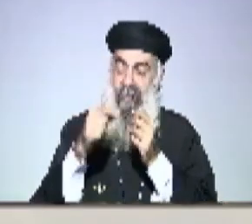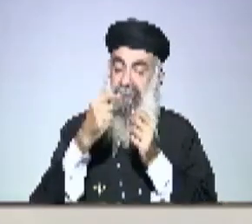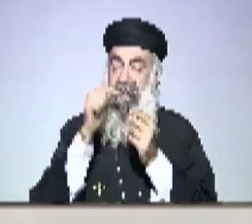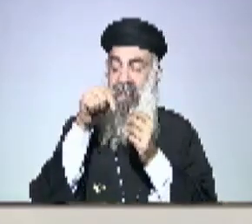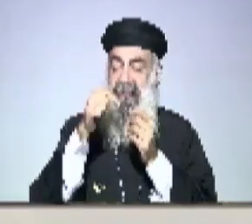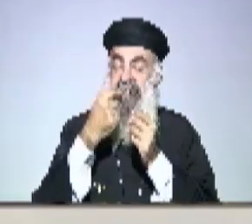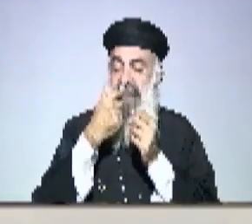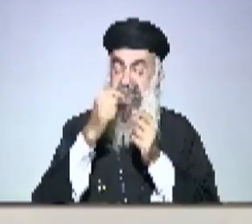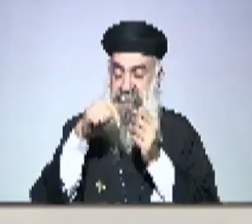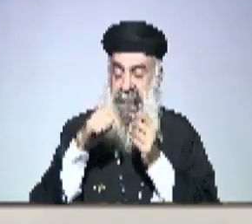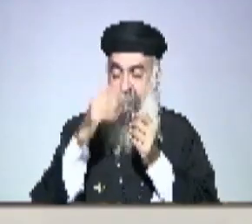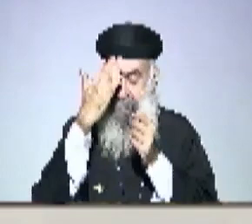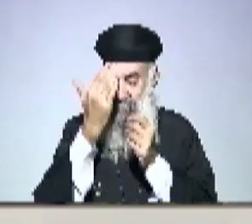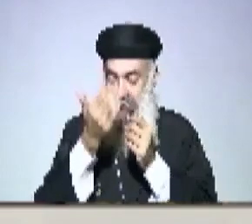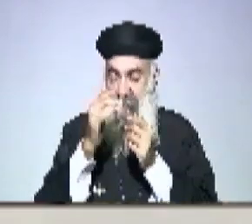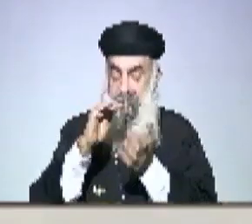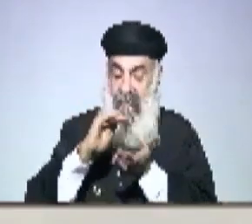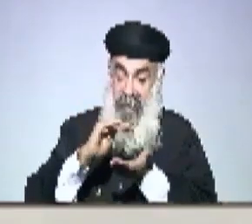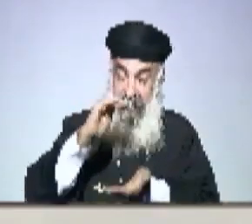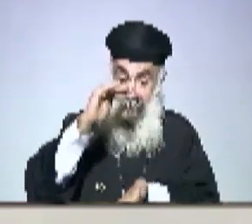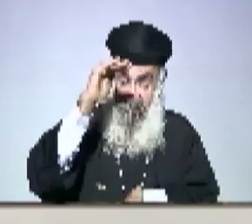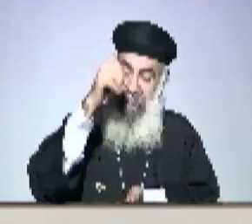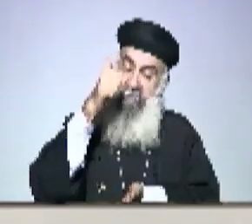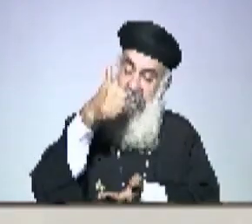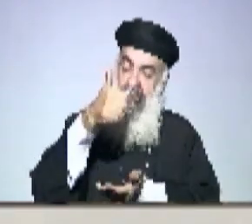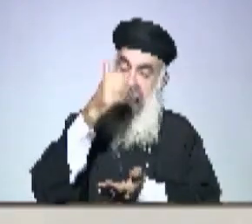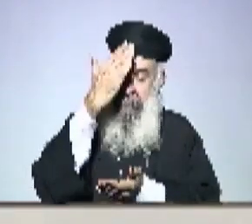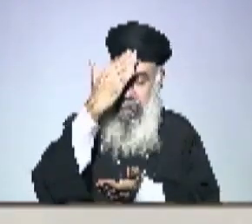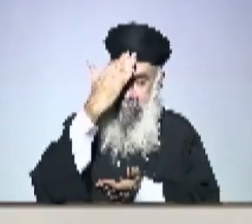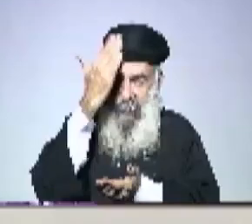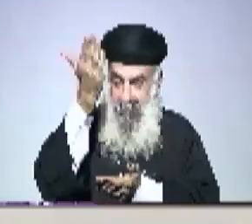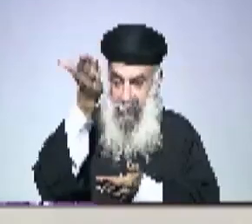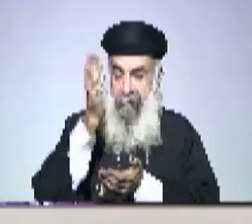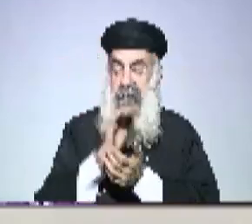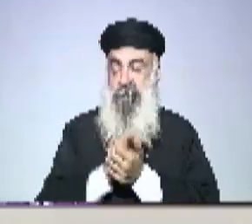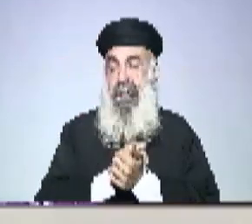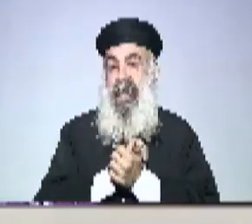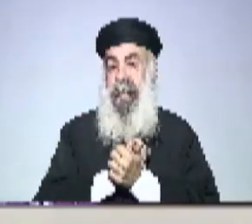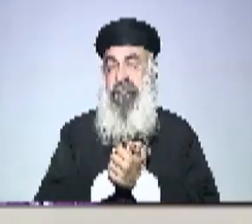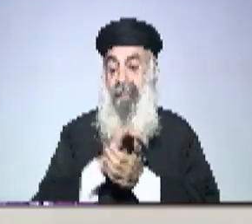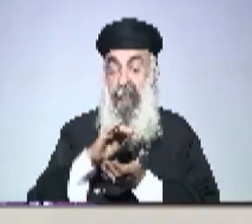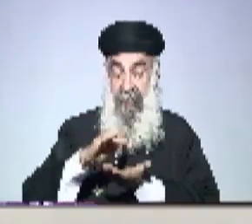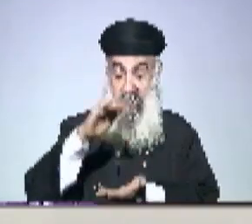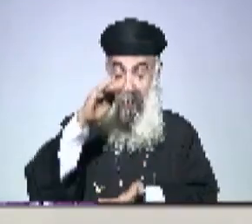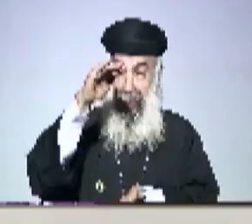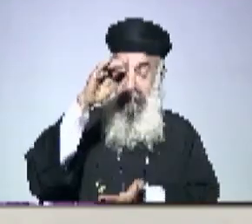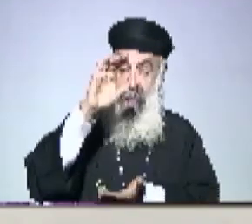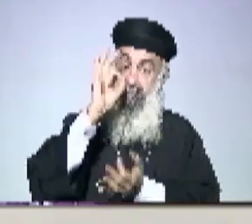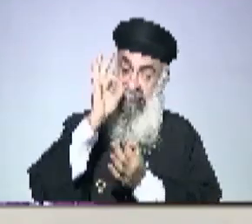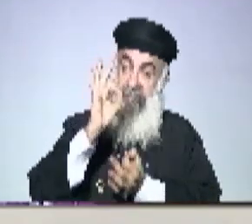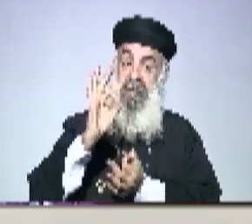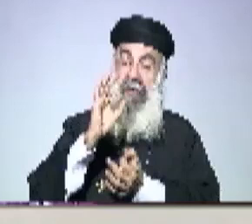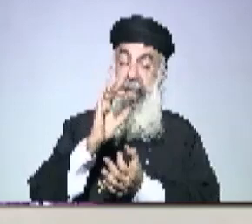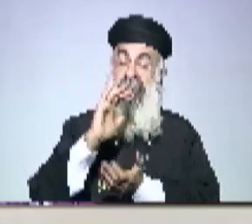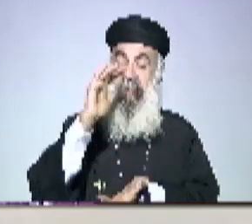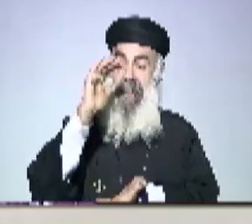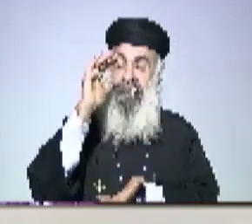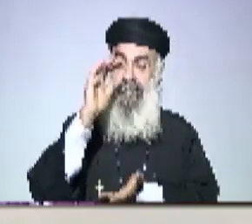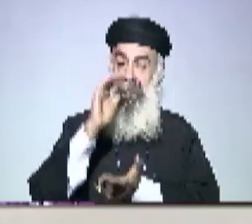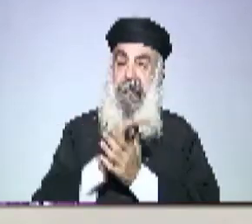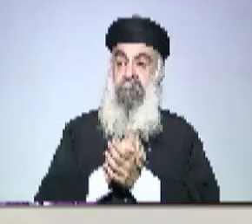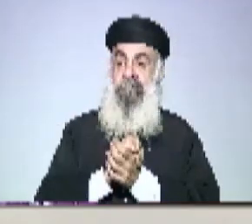باركها اصعدها كمقدارها كنعمتك كلمه اصعدها كمقدارها